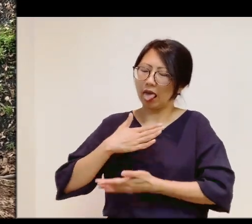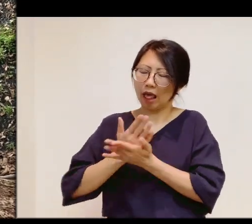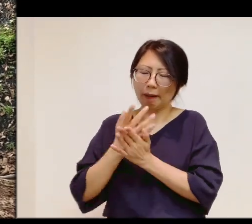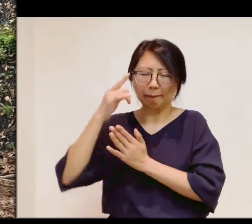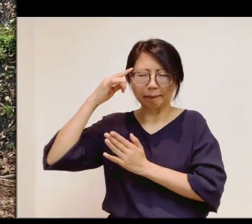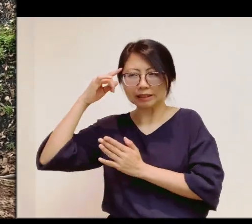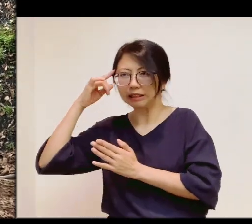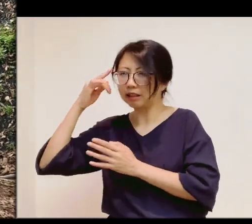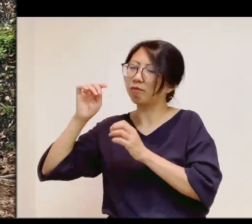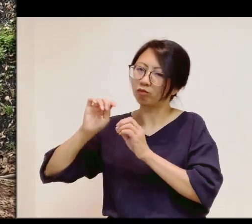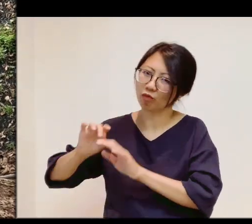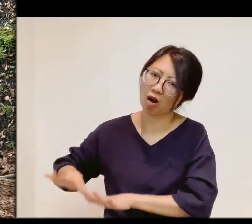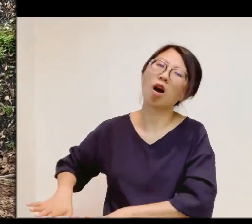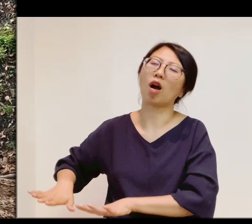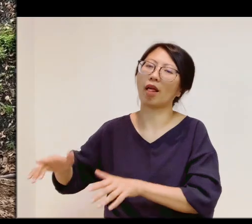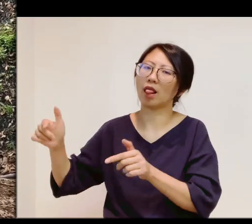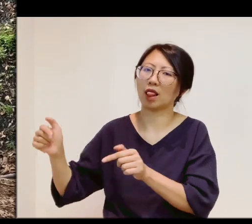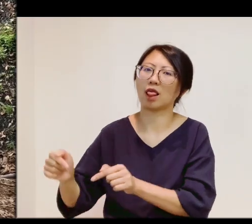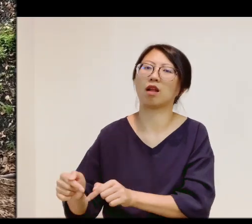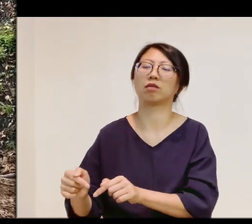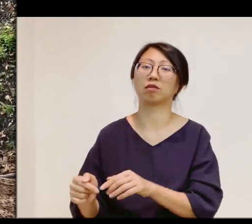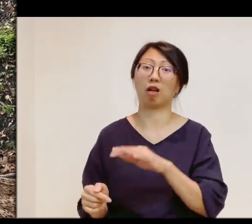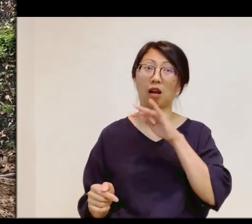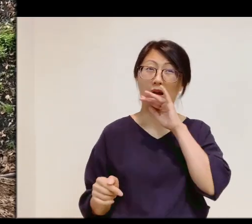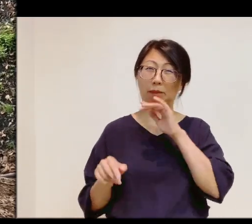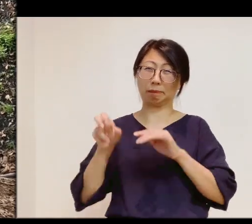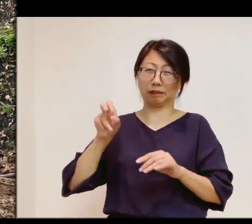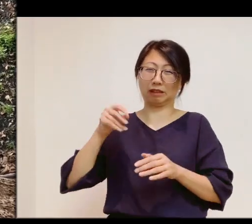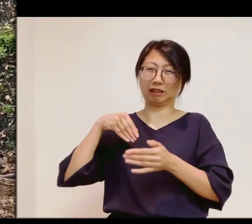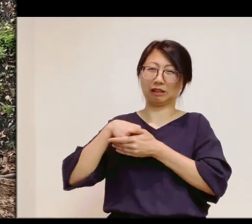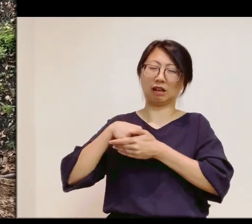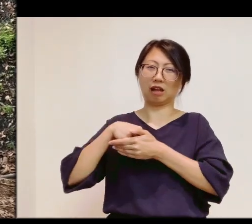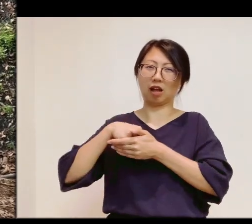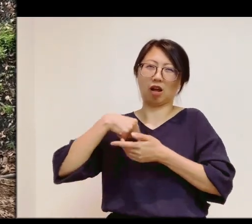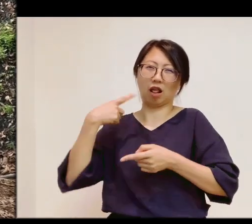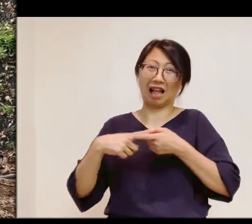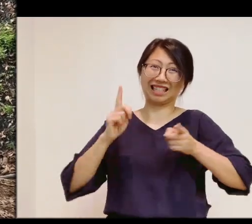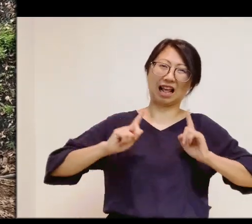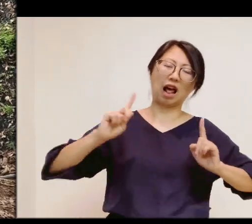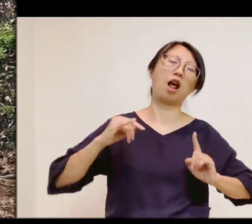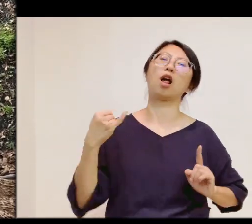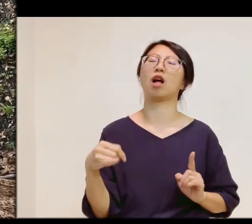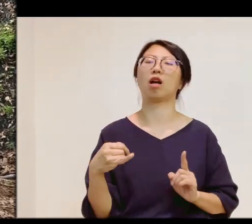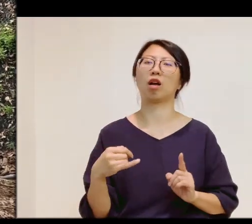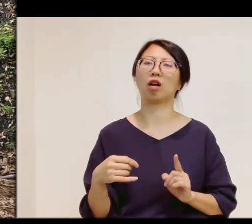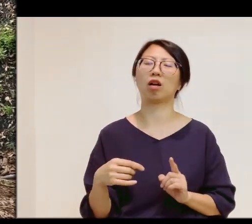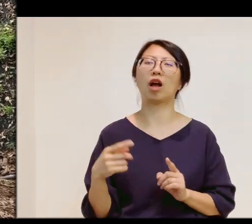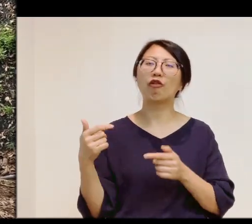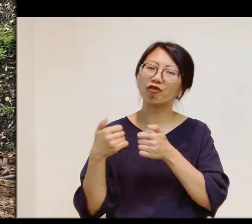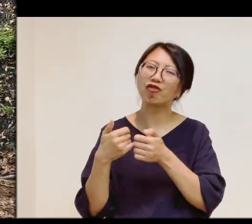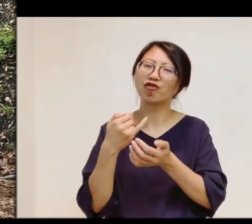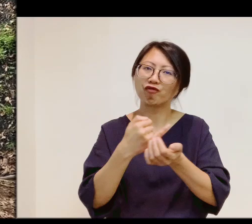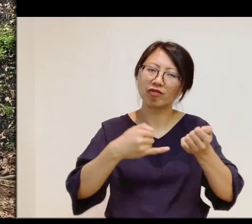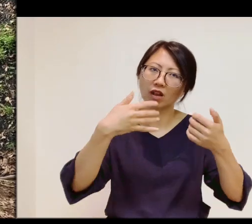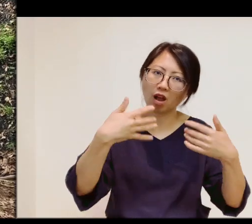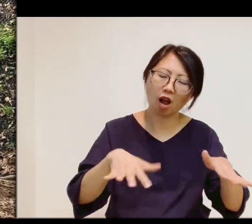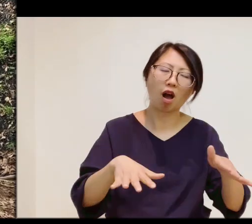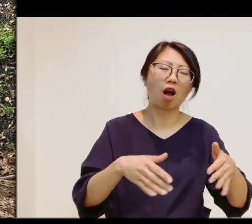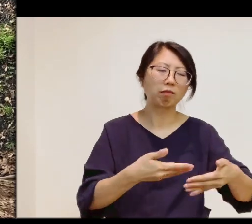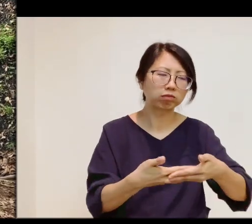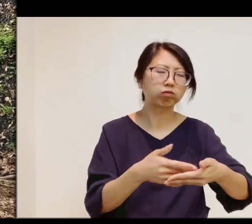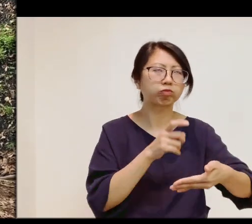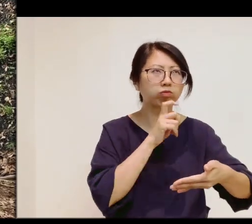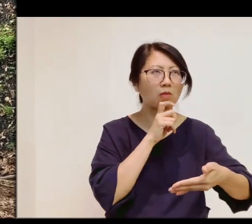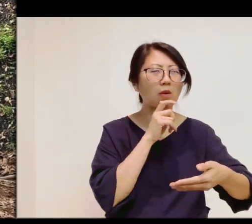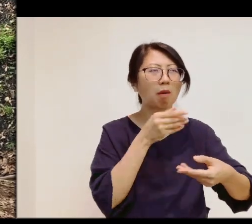的痛苦和恐懼，其實是沒有辦法可以真正自由的。他到他的兒子出世才可以幫到他，即放下